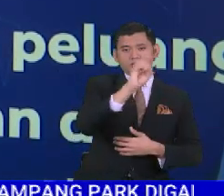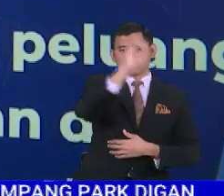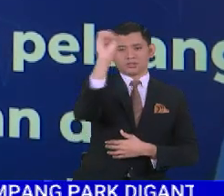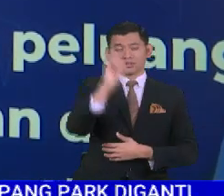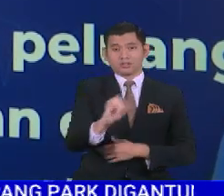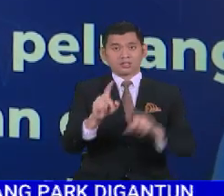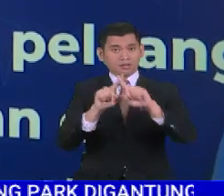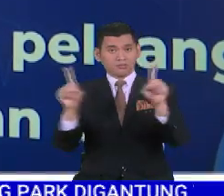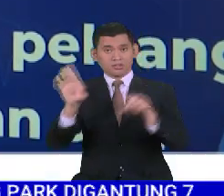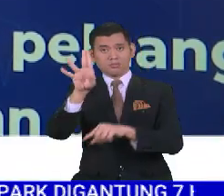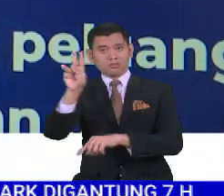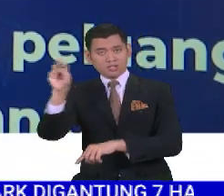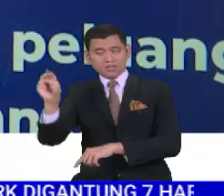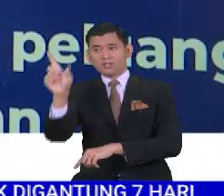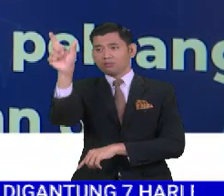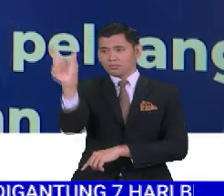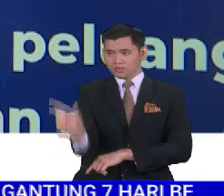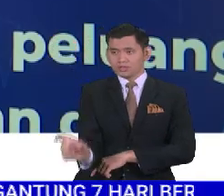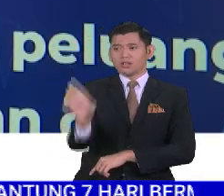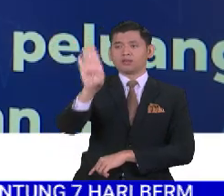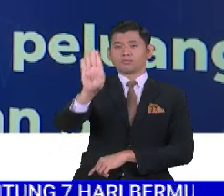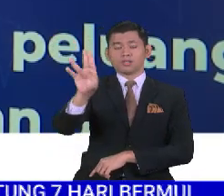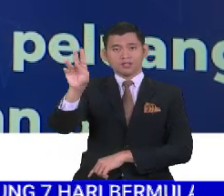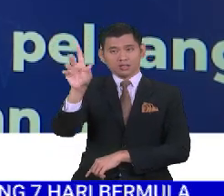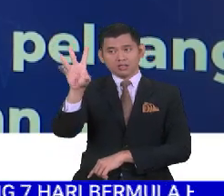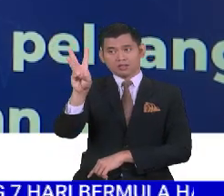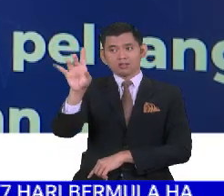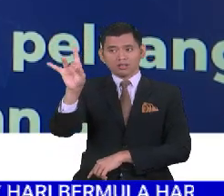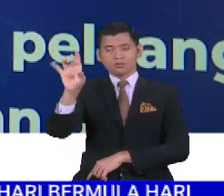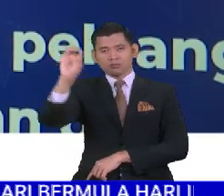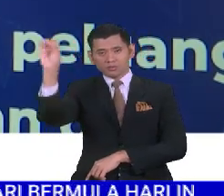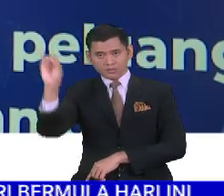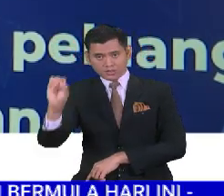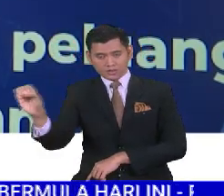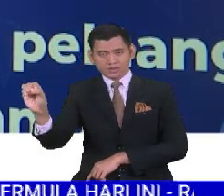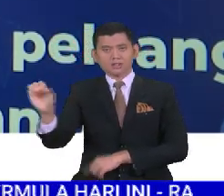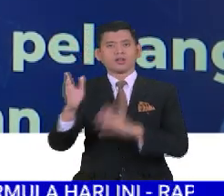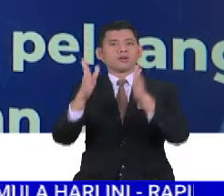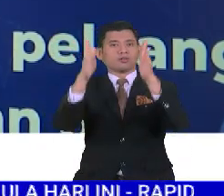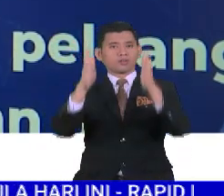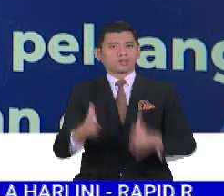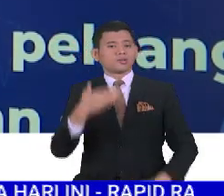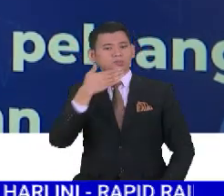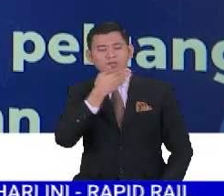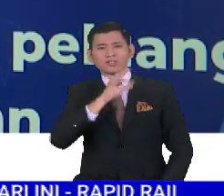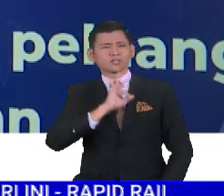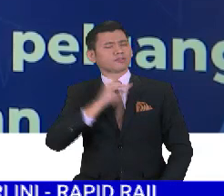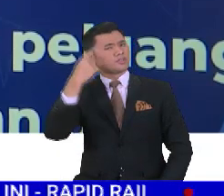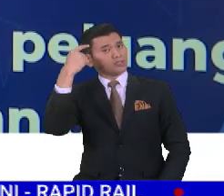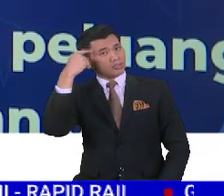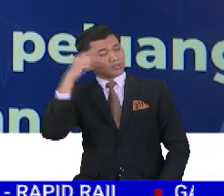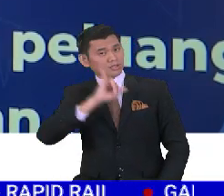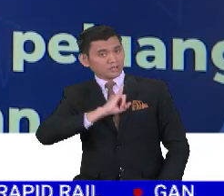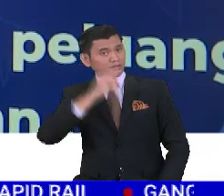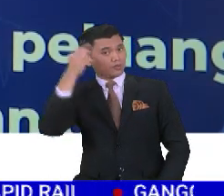menawarkan 80% calon-calon baru, sebagian besarnya adalah muda. Dan saya fikir ini for the future, ada satu